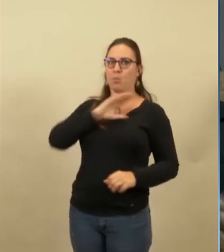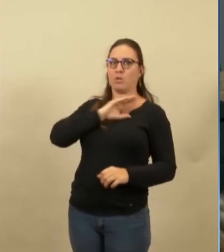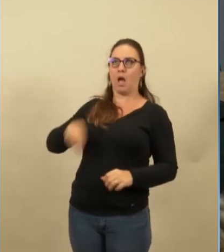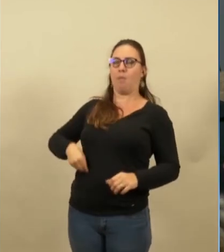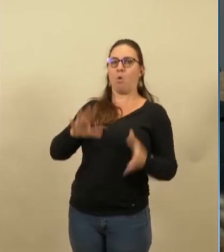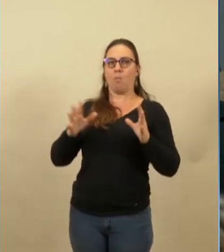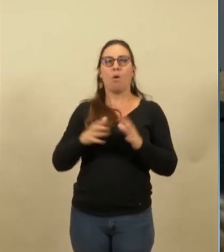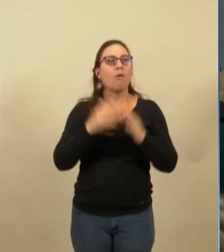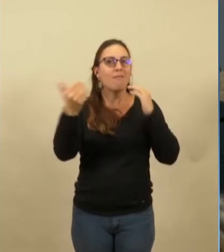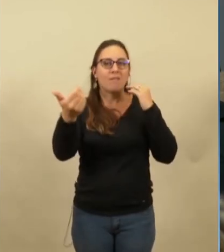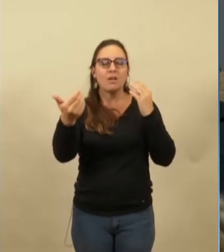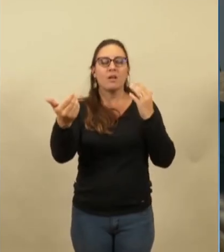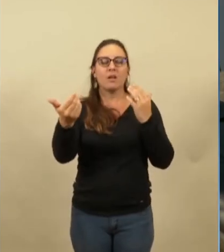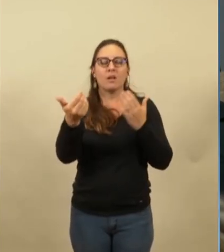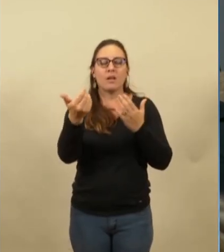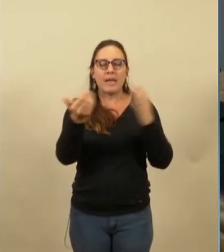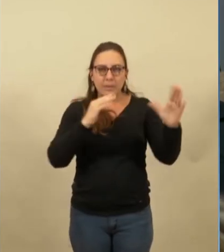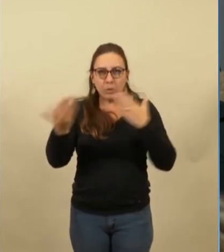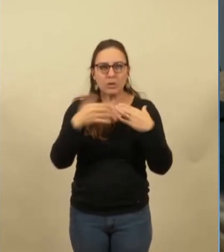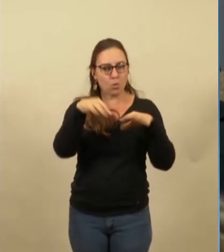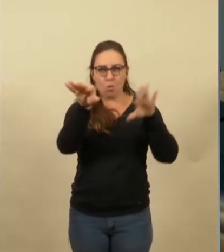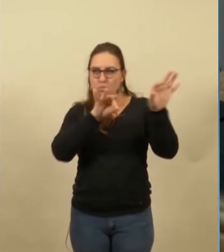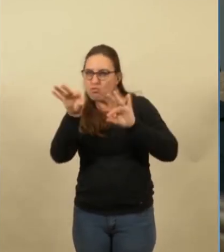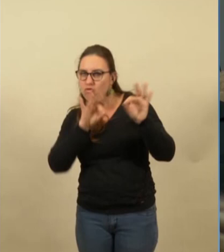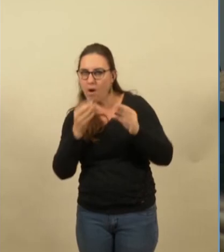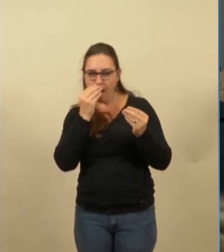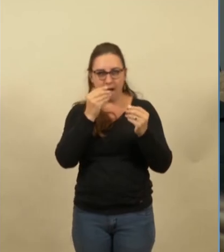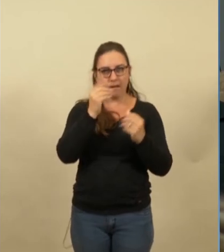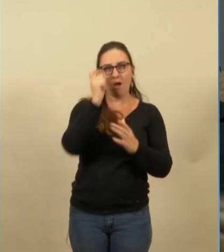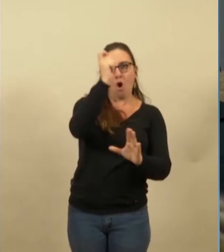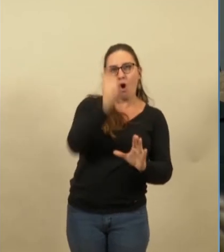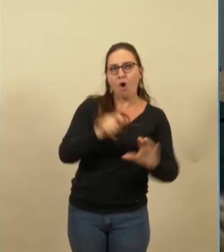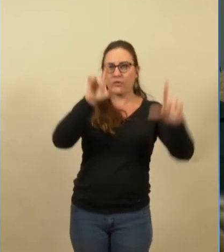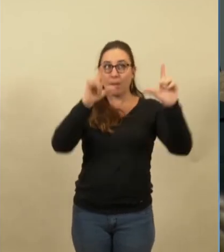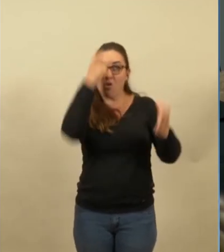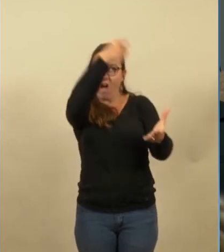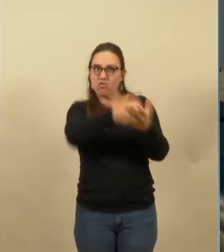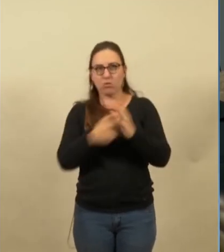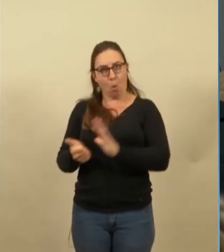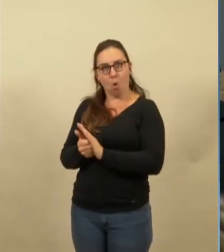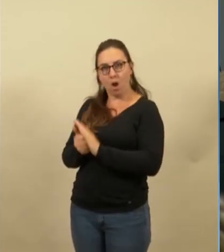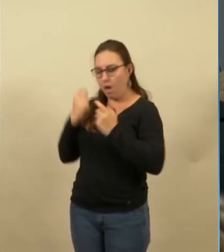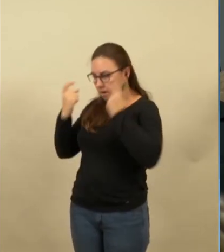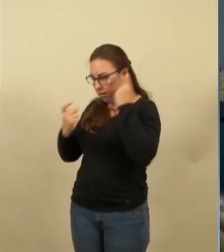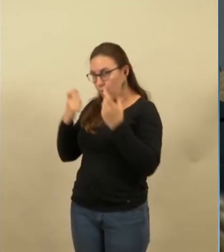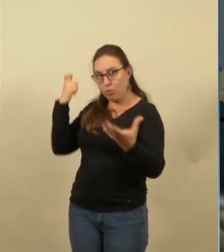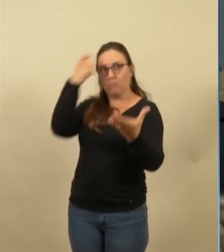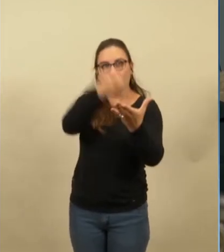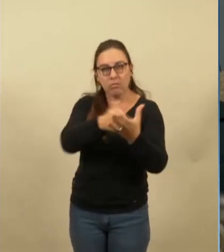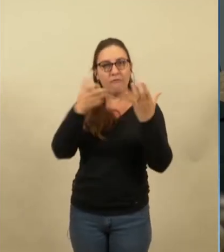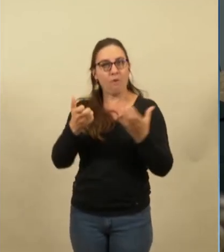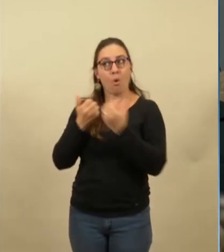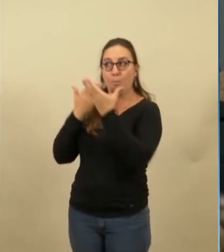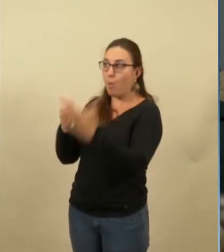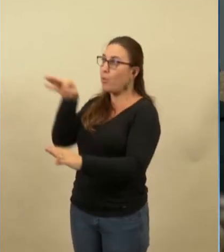quand on choisit d'acquérir des œuvres comme c'est le rôle du conservateur de musée de les de le faire et de les